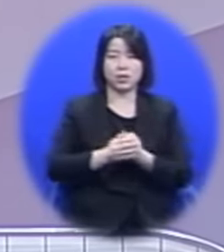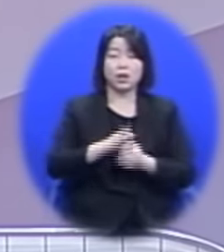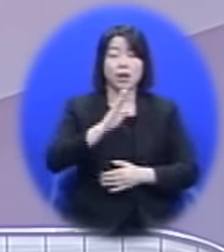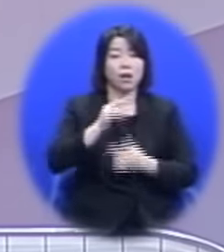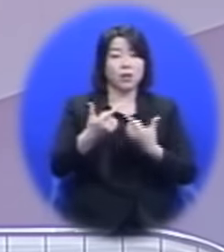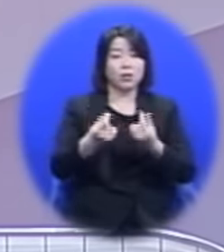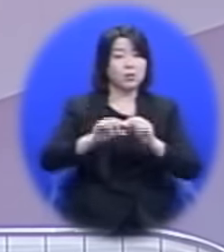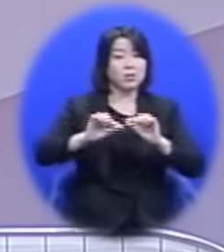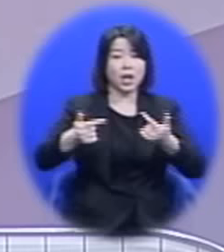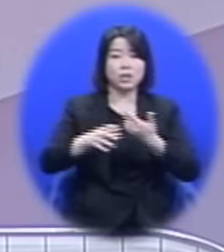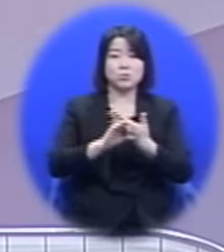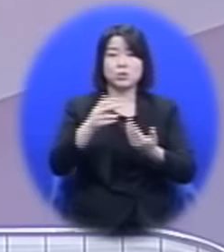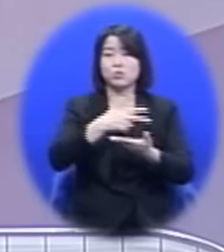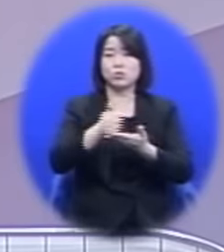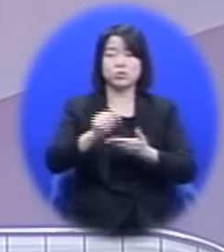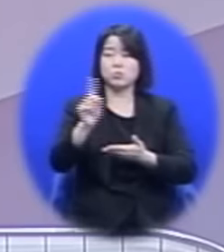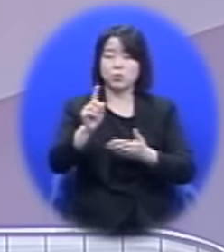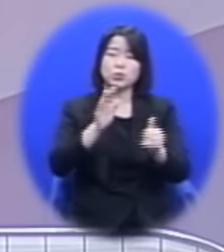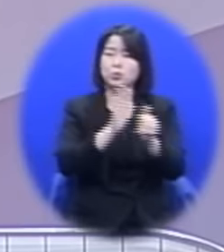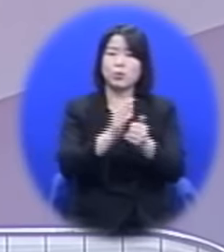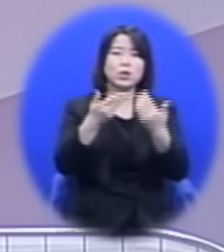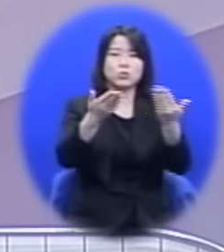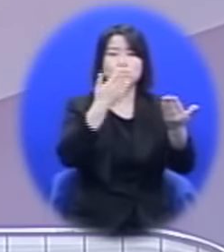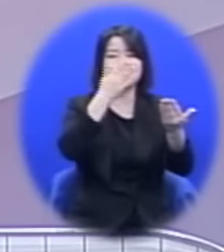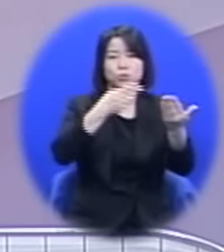주님도 어떻게 해볼 수가 없어요.